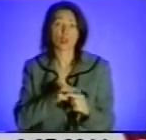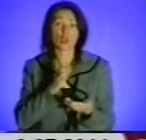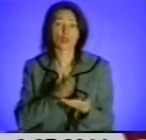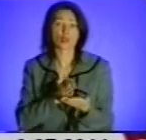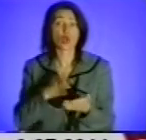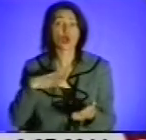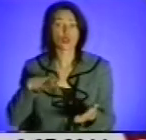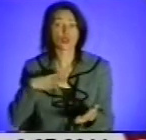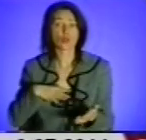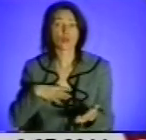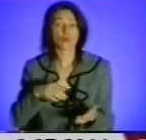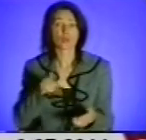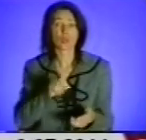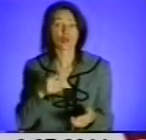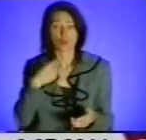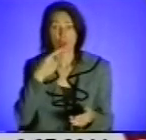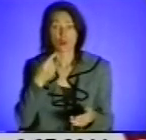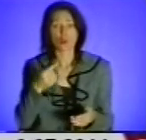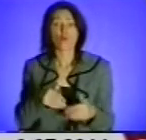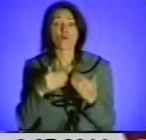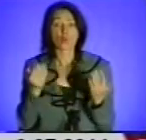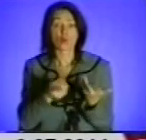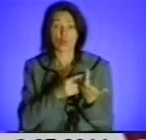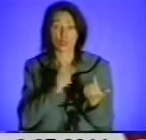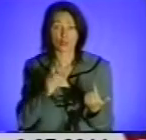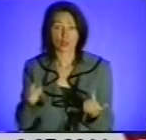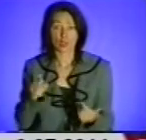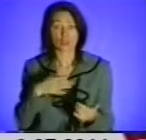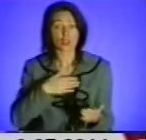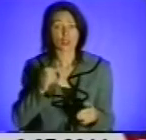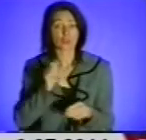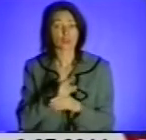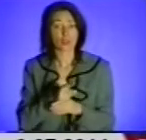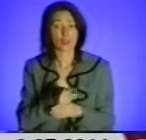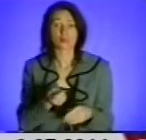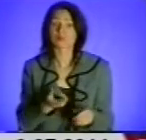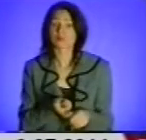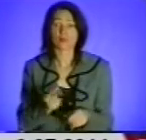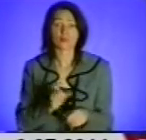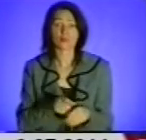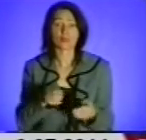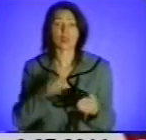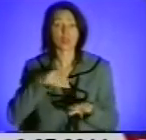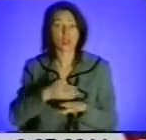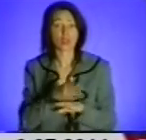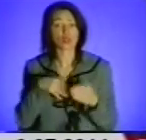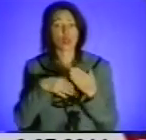Очікуємо, власне, про те, що я вже говорив, на велику кількість людей, тому наше завдання максимально якісно допомогти в організації